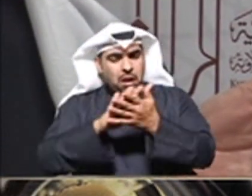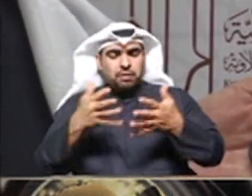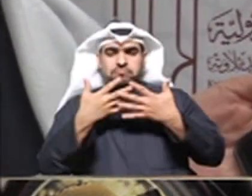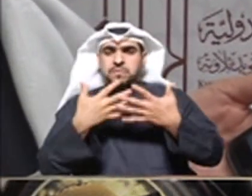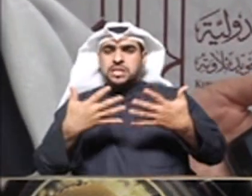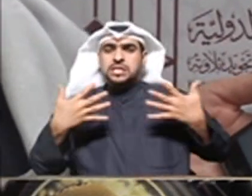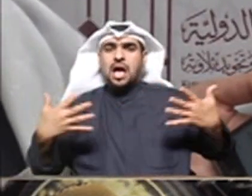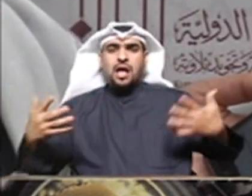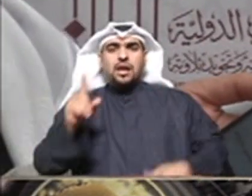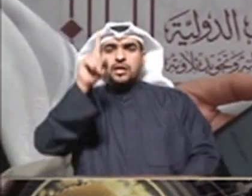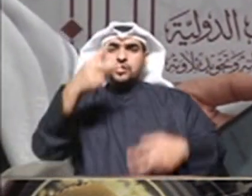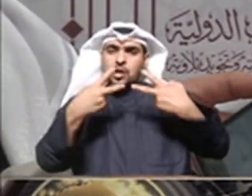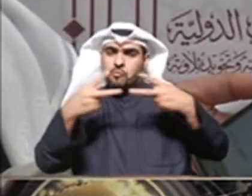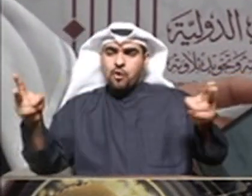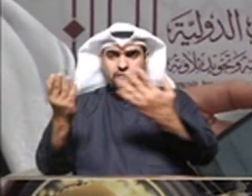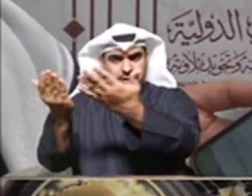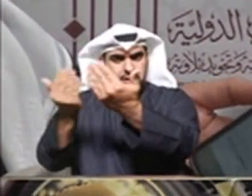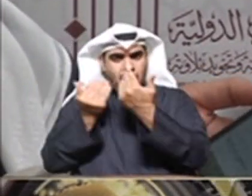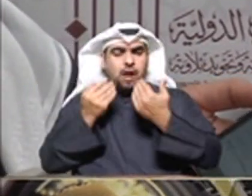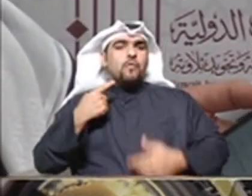منسك الحج لهذه الفئة،